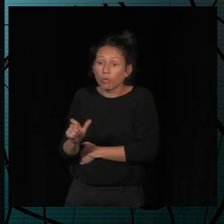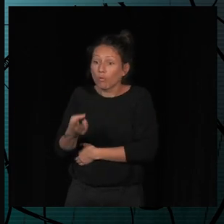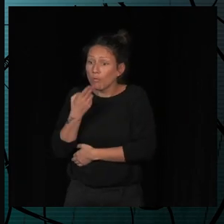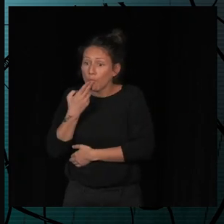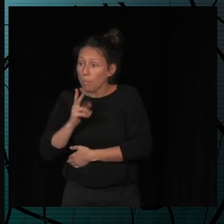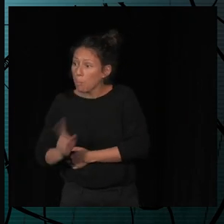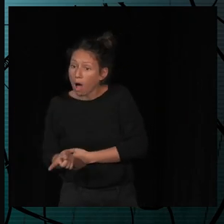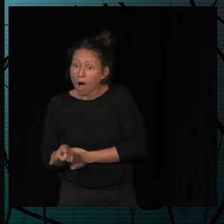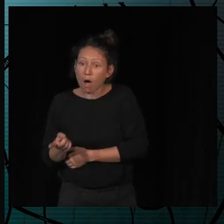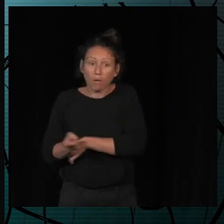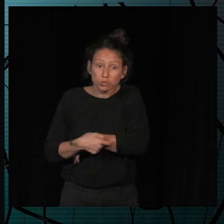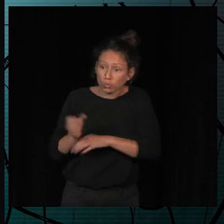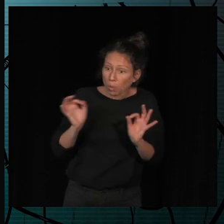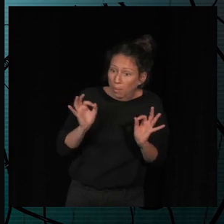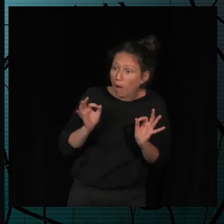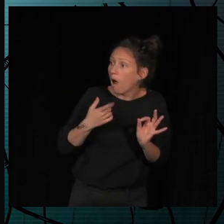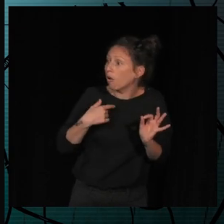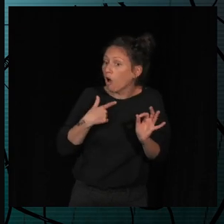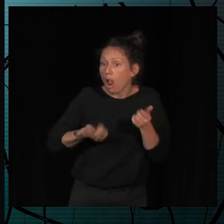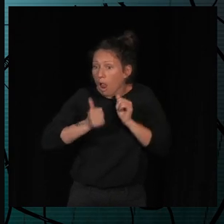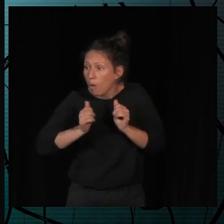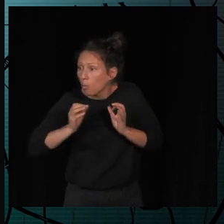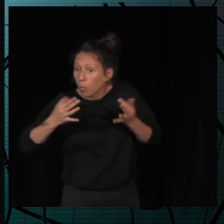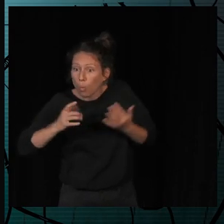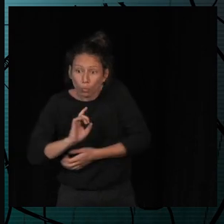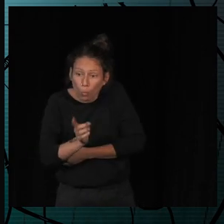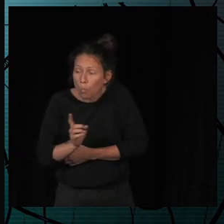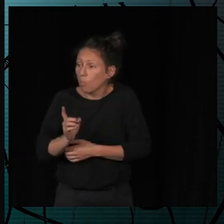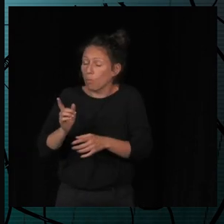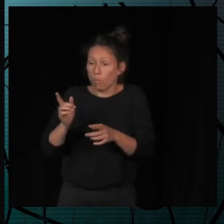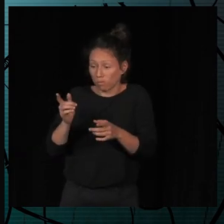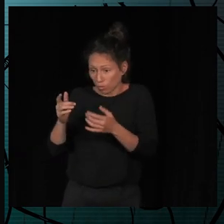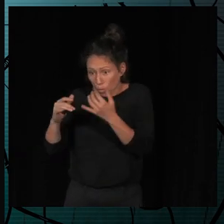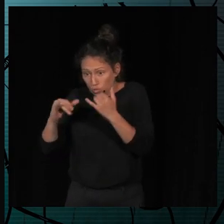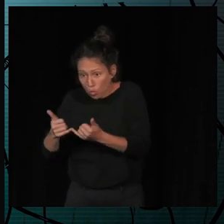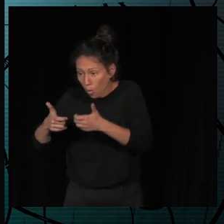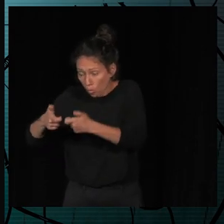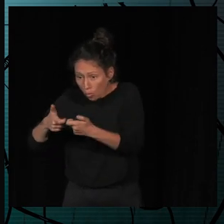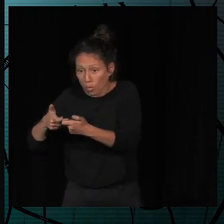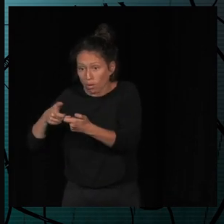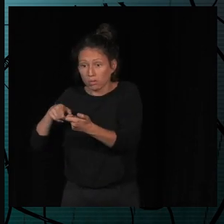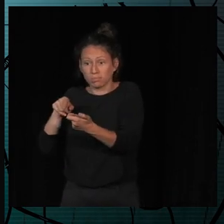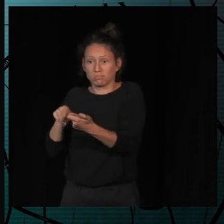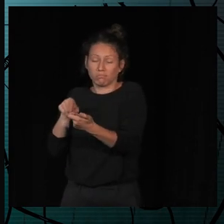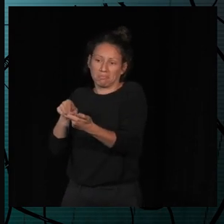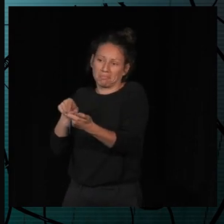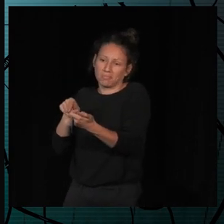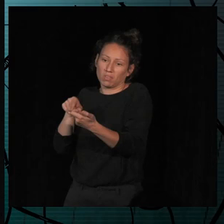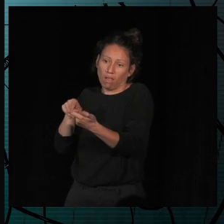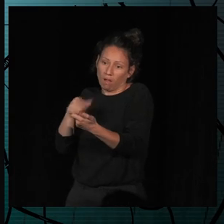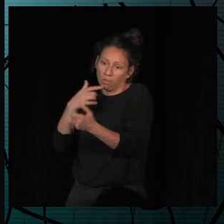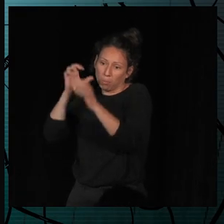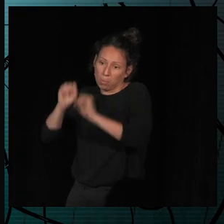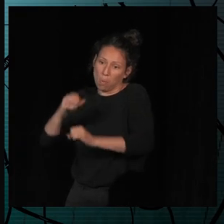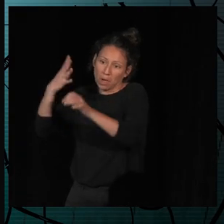d'addiction au tabac qui n'a pas d'addiction à l'alcool qui qui qui a un jeu vidéo excessif problématique il a toutes les chances d'en